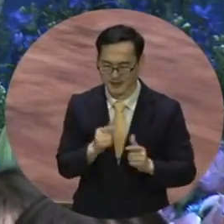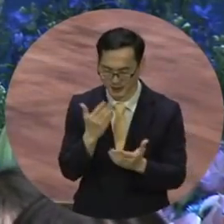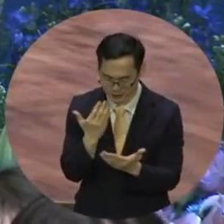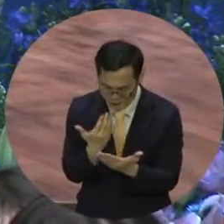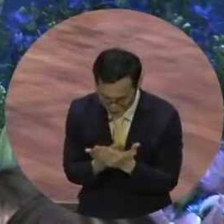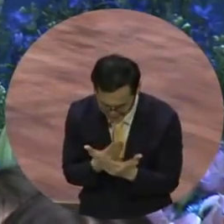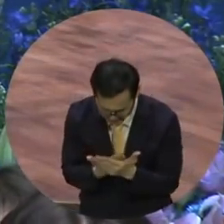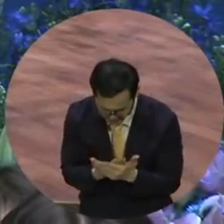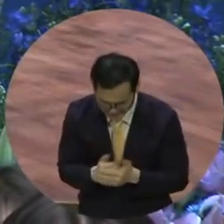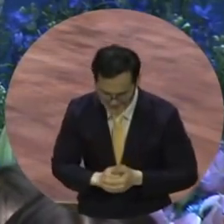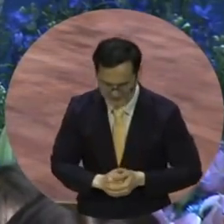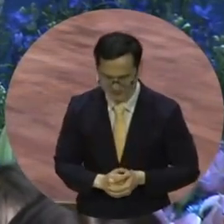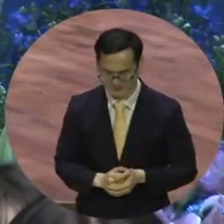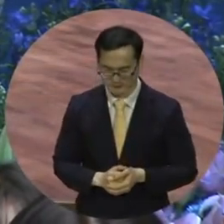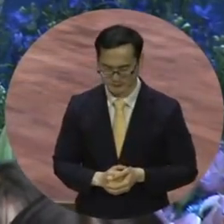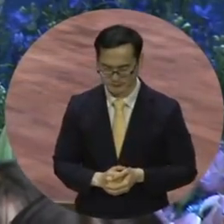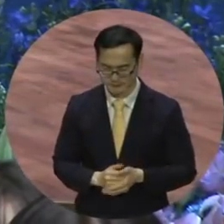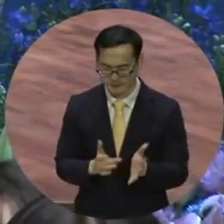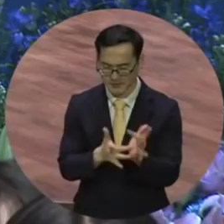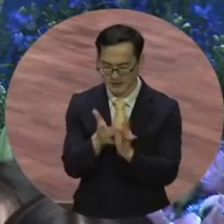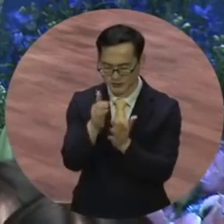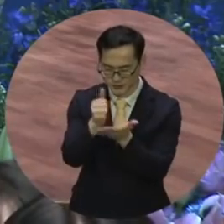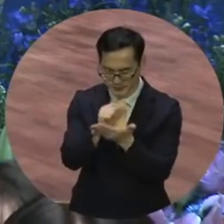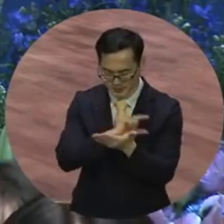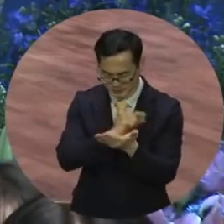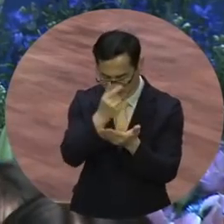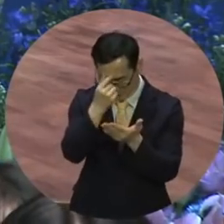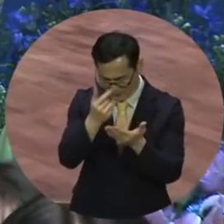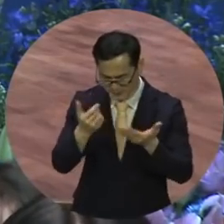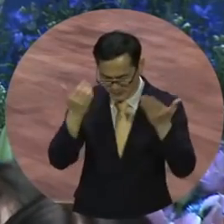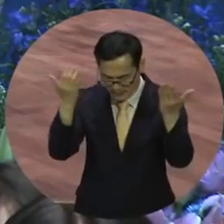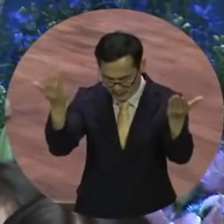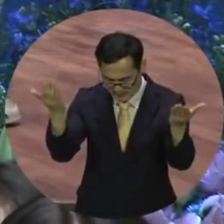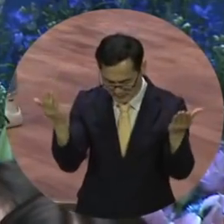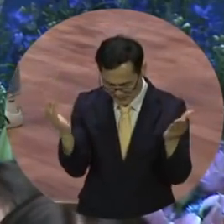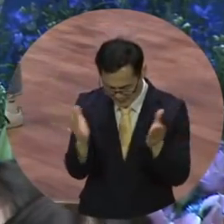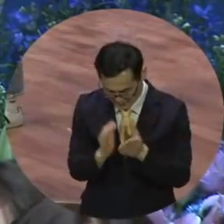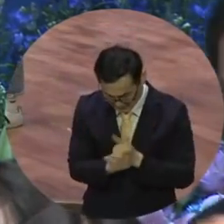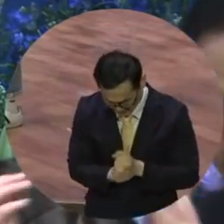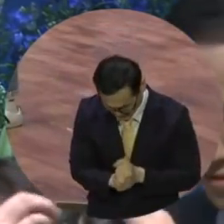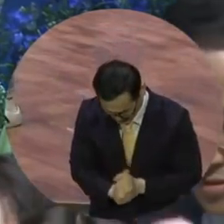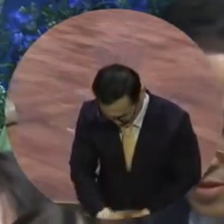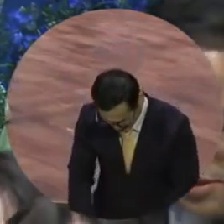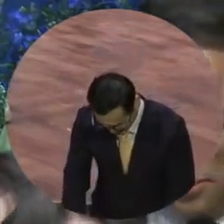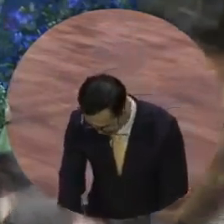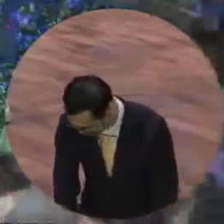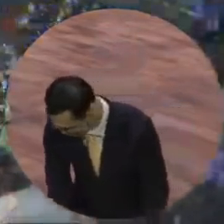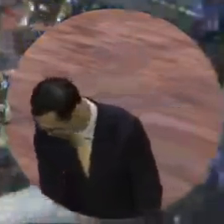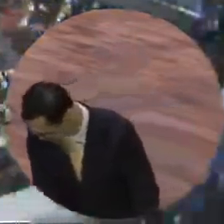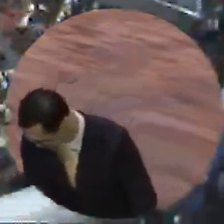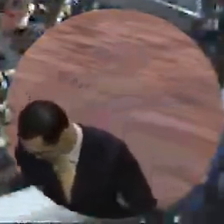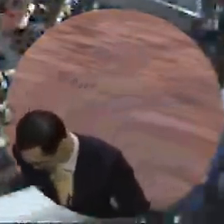되게 하여 주옵소서. 예수 그리스도를 받들어 기도합니다. 아멘.